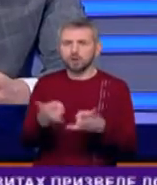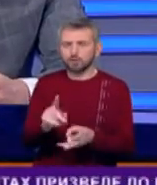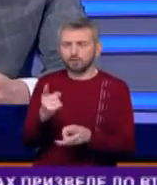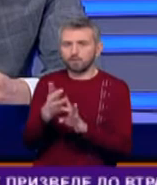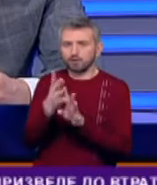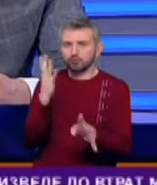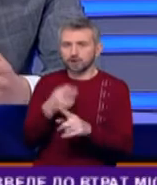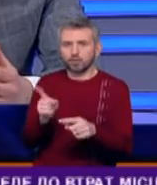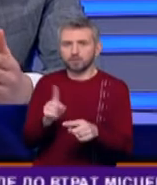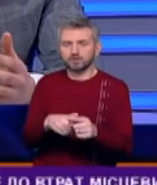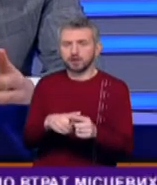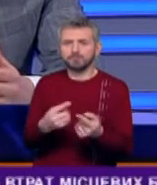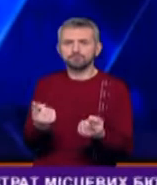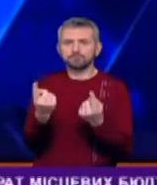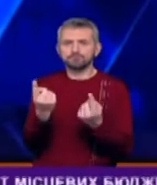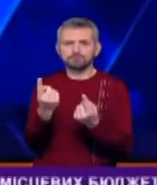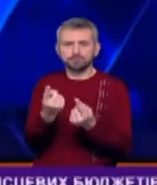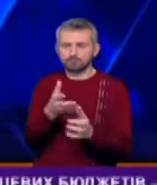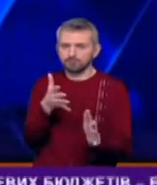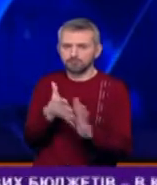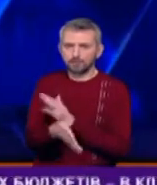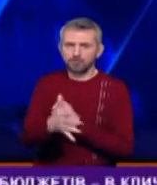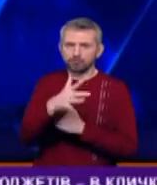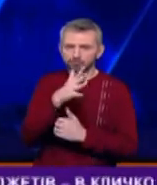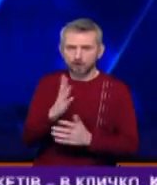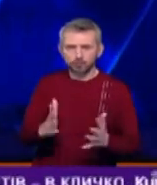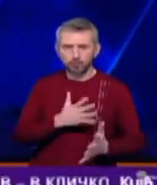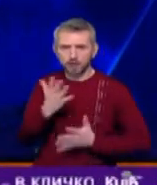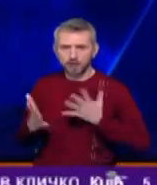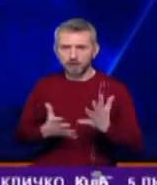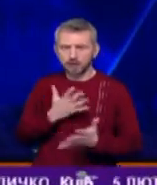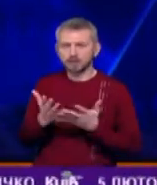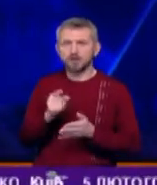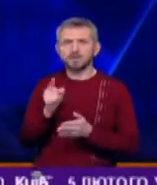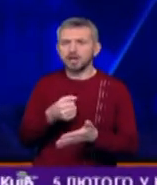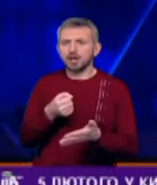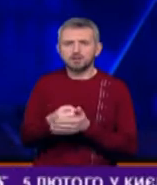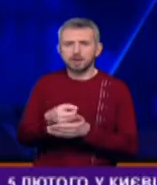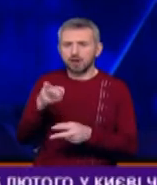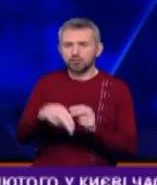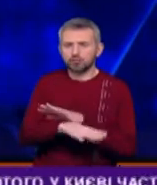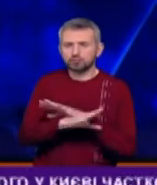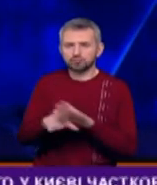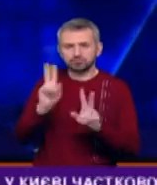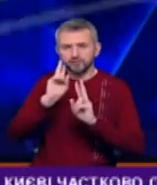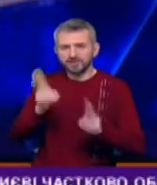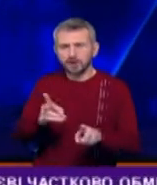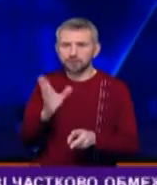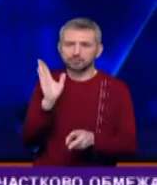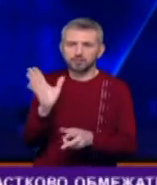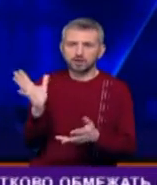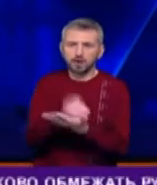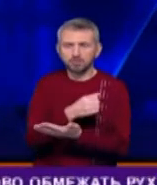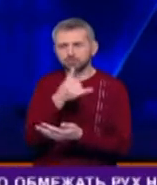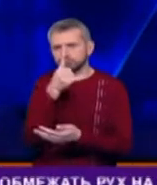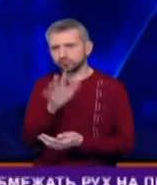чергу, це інвестиція велика часу, енергії, мобілізація усіх ресурсів. І ти не до кінця знаєш, чи в тебе вийде, чи не вийде. Тобто, це